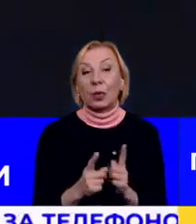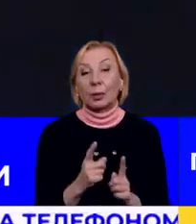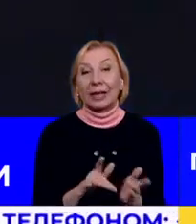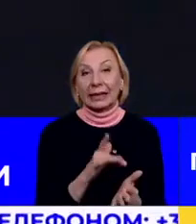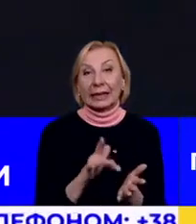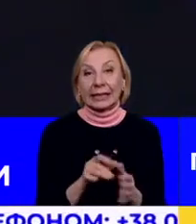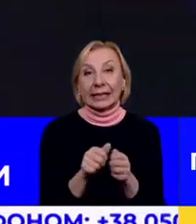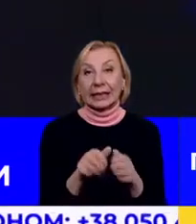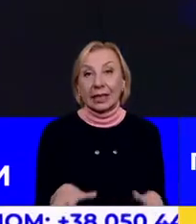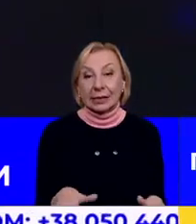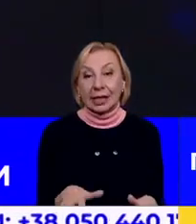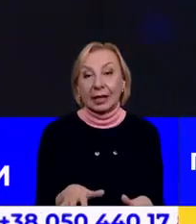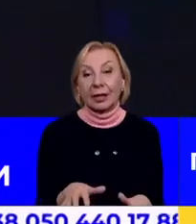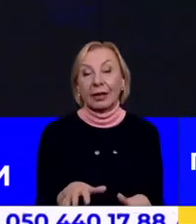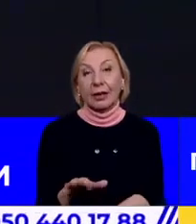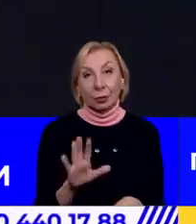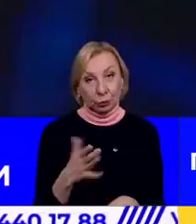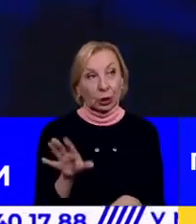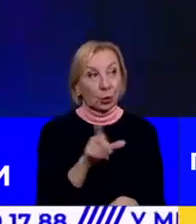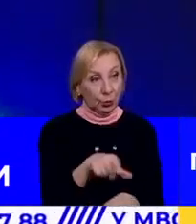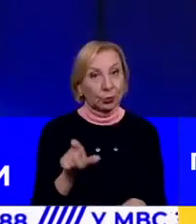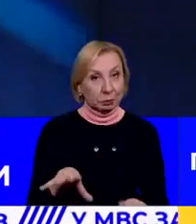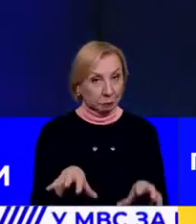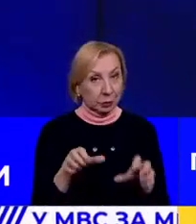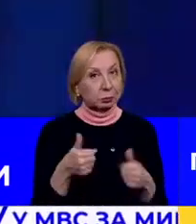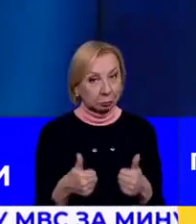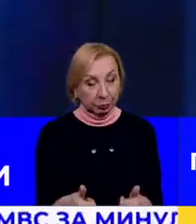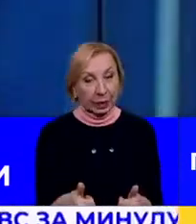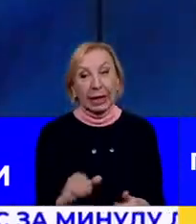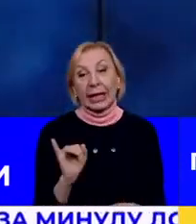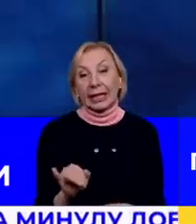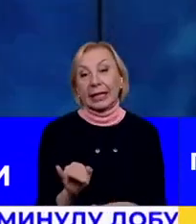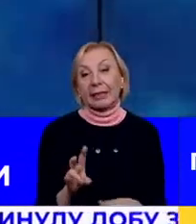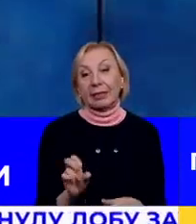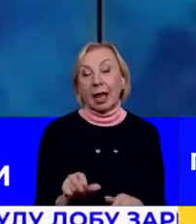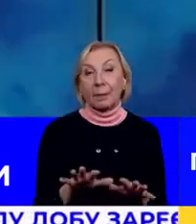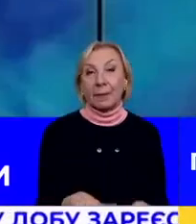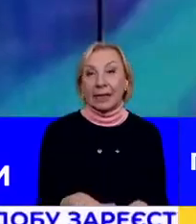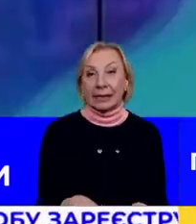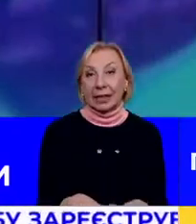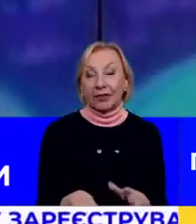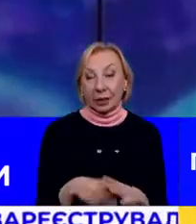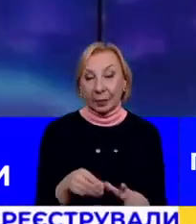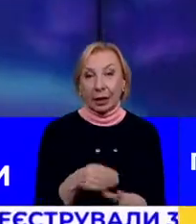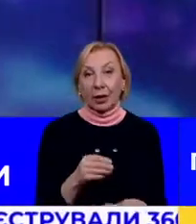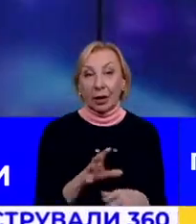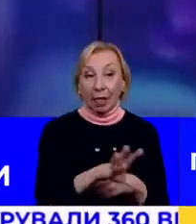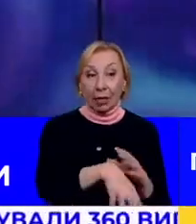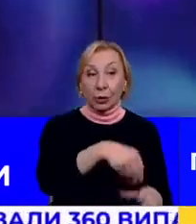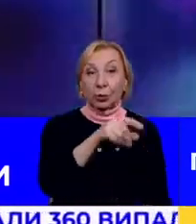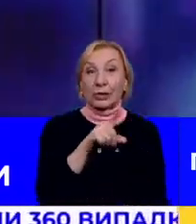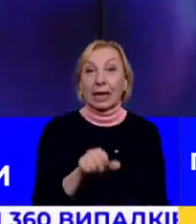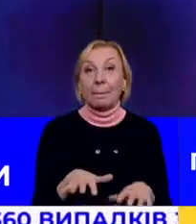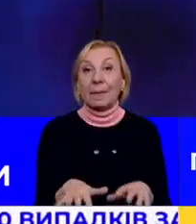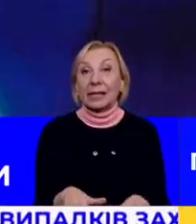децентрализации прошла в головах избирателей. И на местных выборах избиратели голосуют за местные партии, местные проекты,